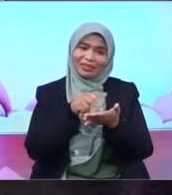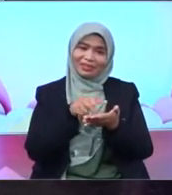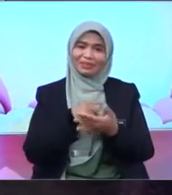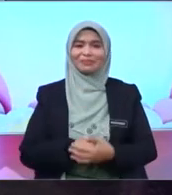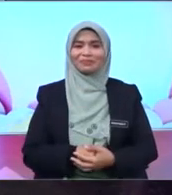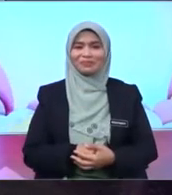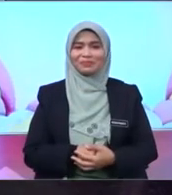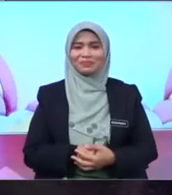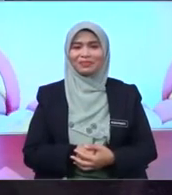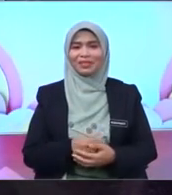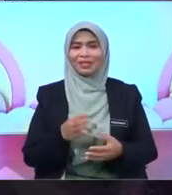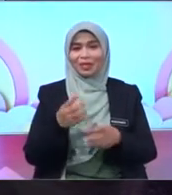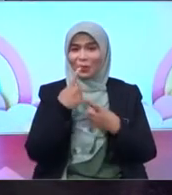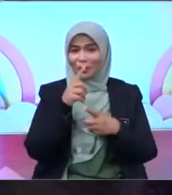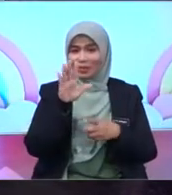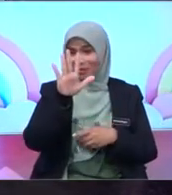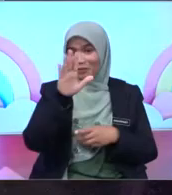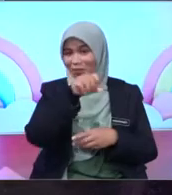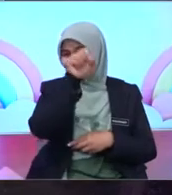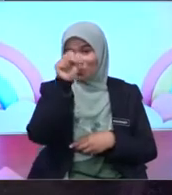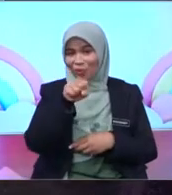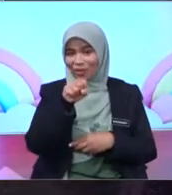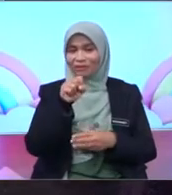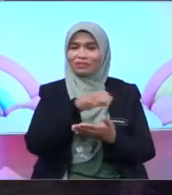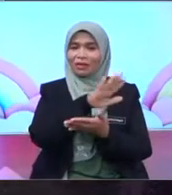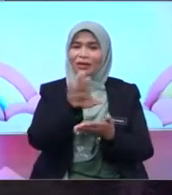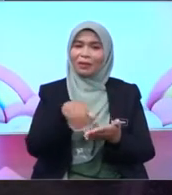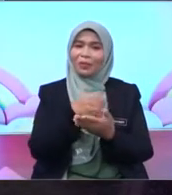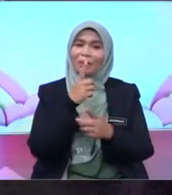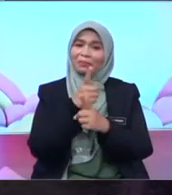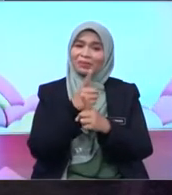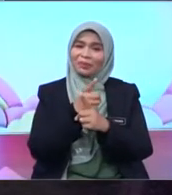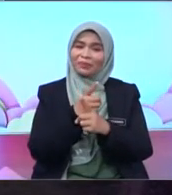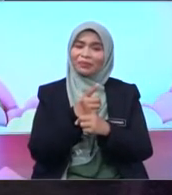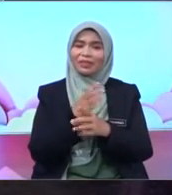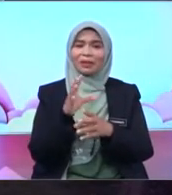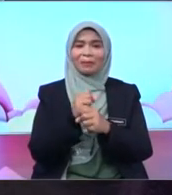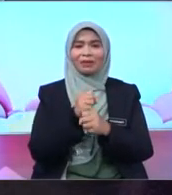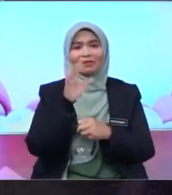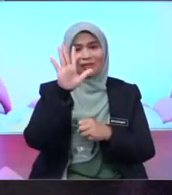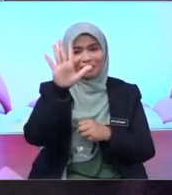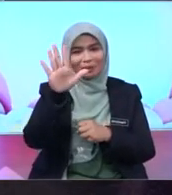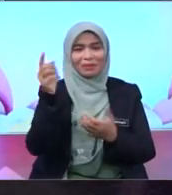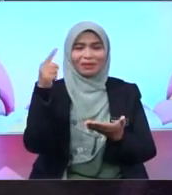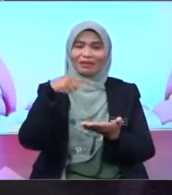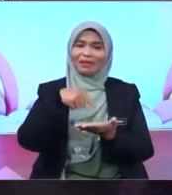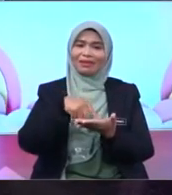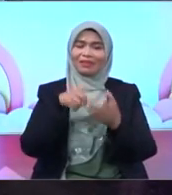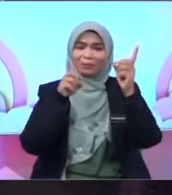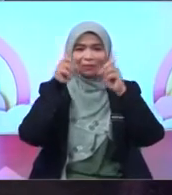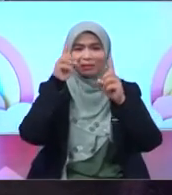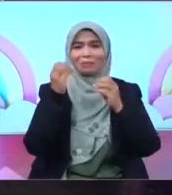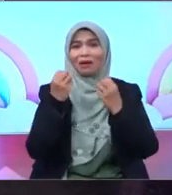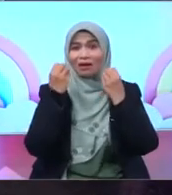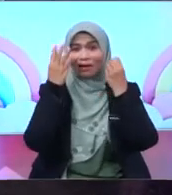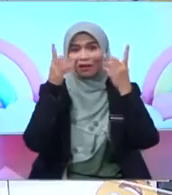55 soale maaf semuanya betul nggak Mira dapat lagi lima bintang banyak Tuhan